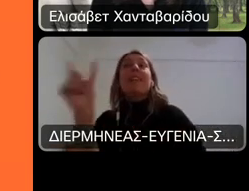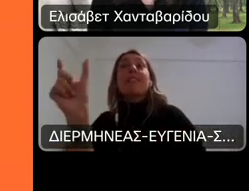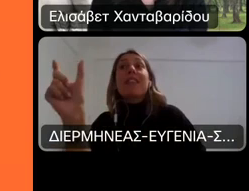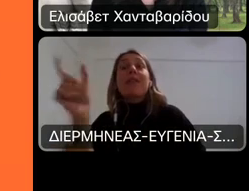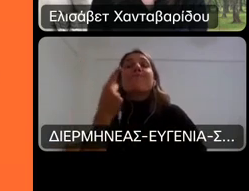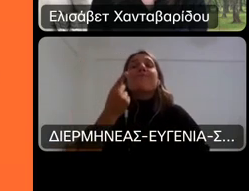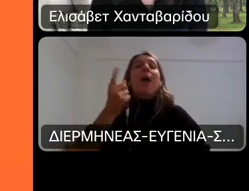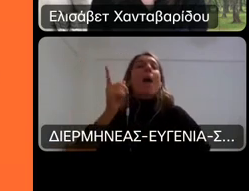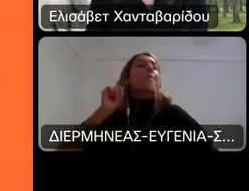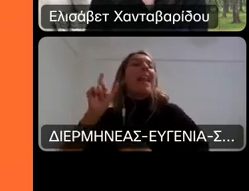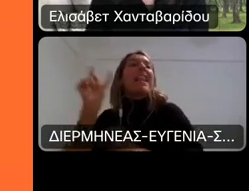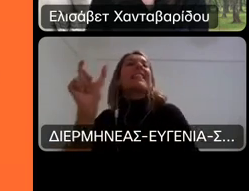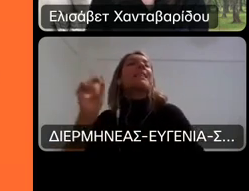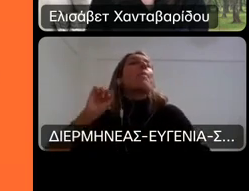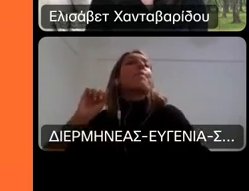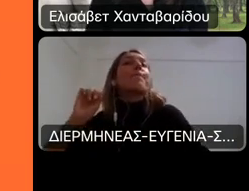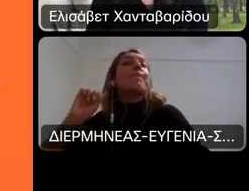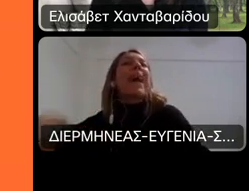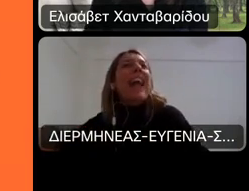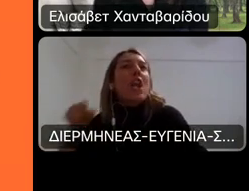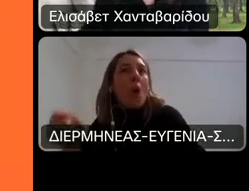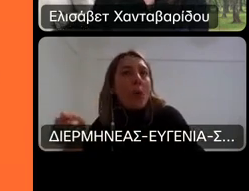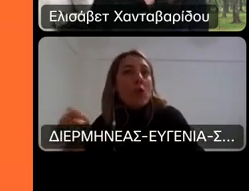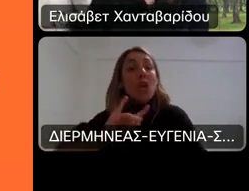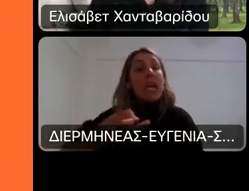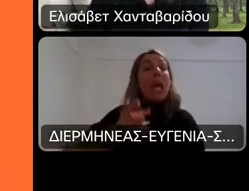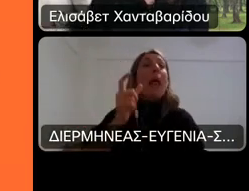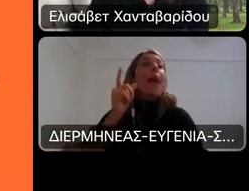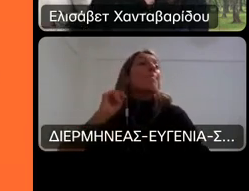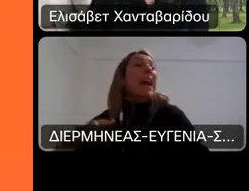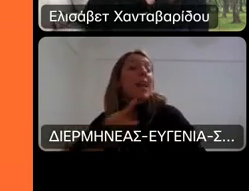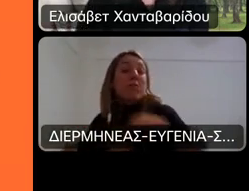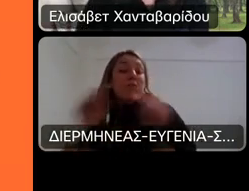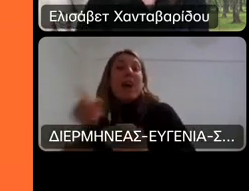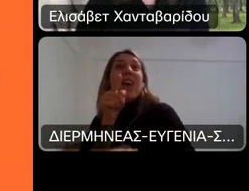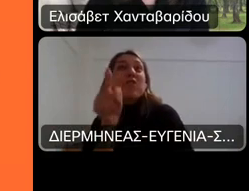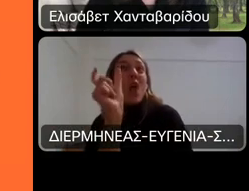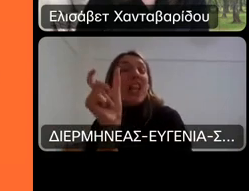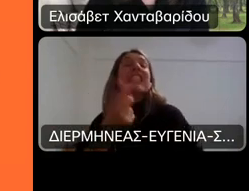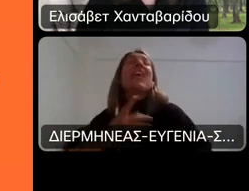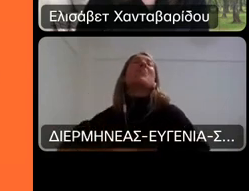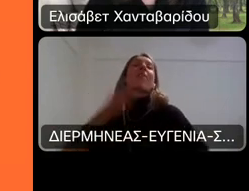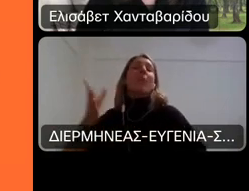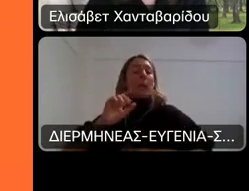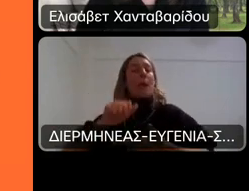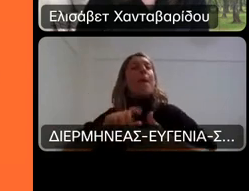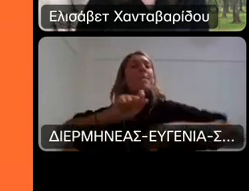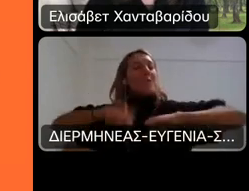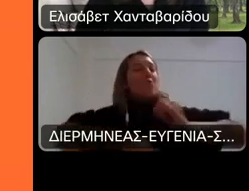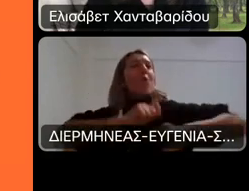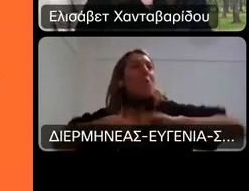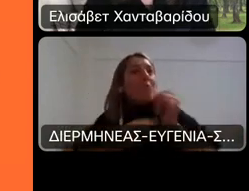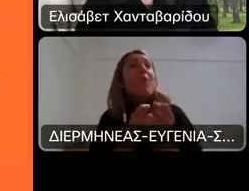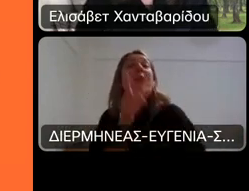Δεν θέλουν δηλαδή να υπάρχει όρος παράνομος ή παράνομη μετανάστευση. Και πιέζουν να καταργηθεί και αυτός από τους καταλόγους